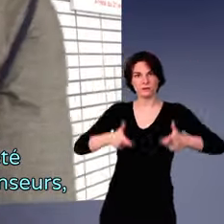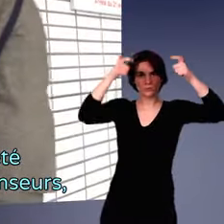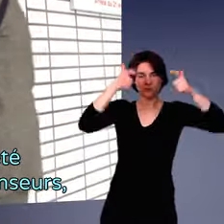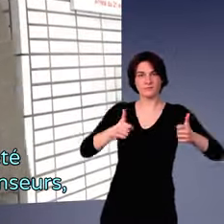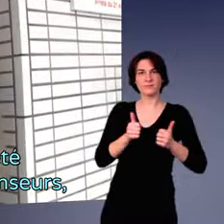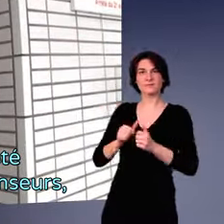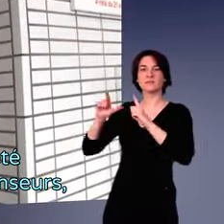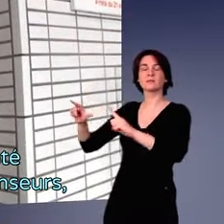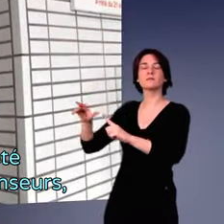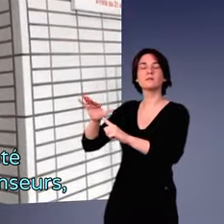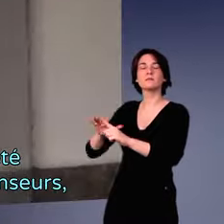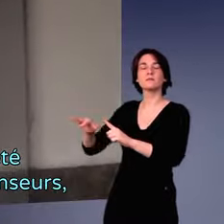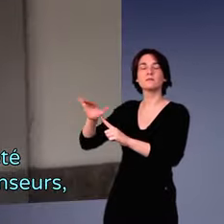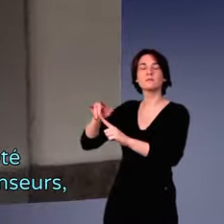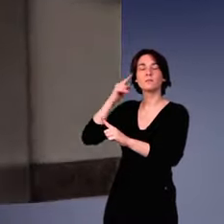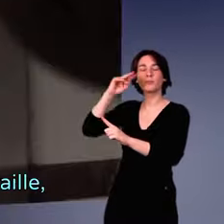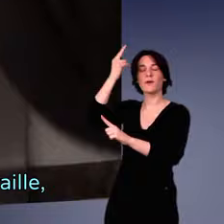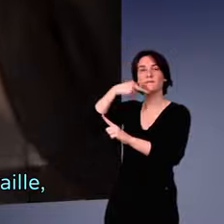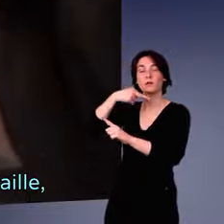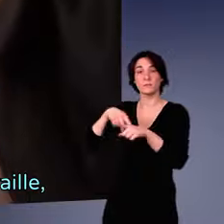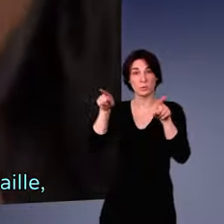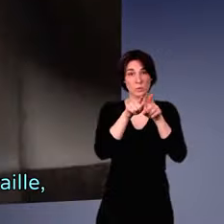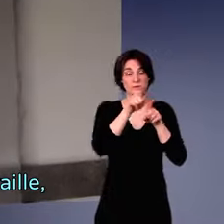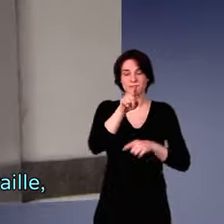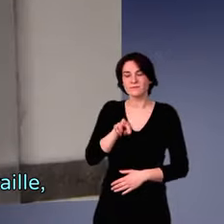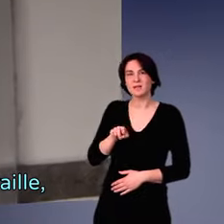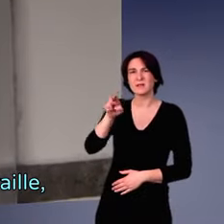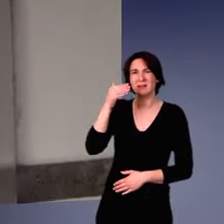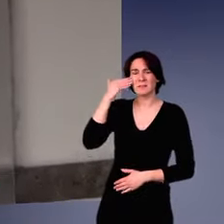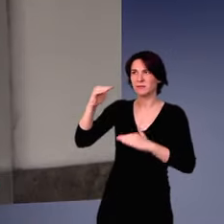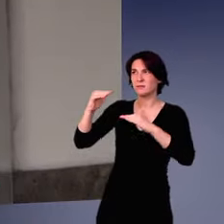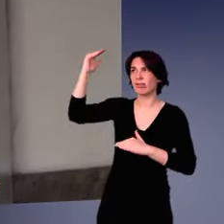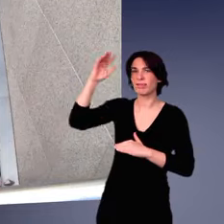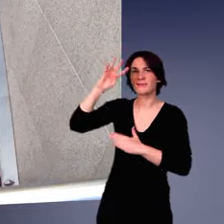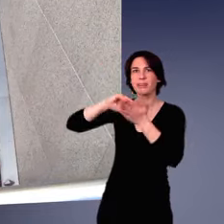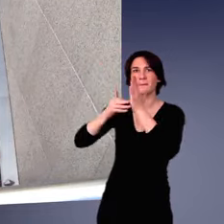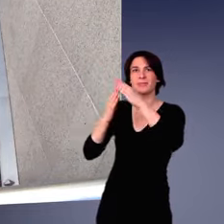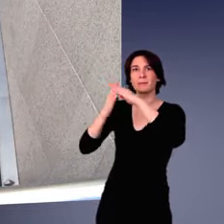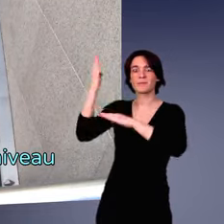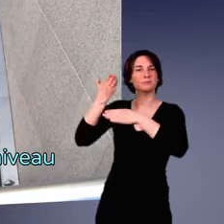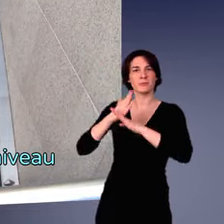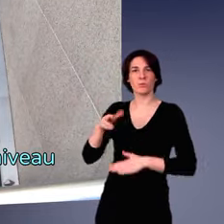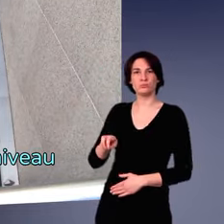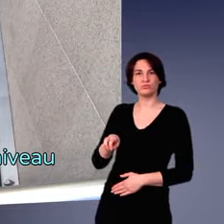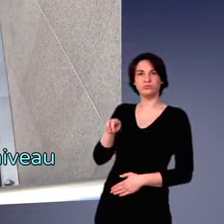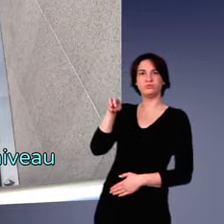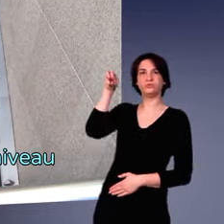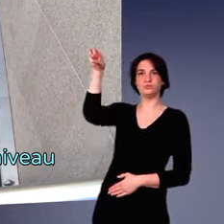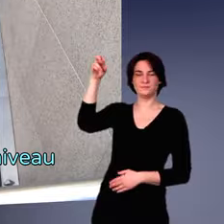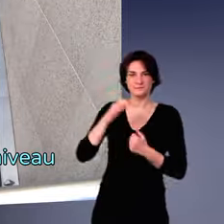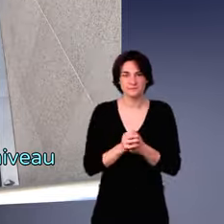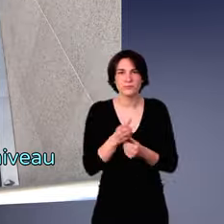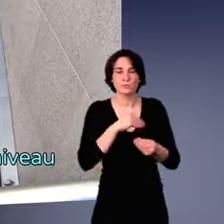ont été dès l'origine équipé d'ascenseurs avec des instructions en braille ainsi que d'escalators dès que les différences de niveau